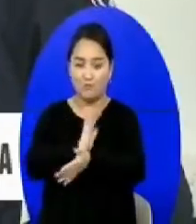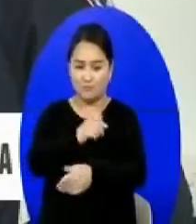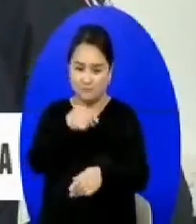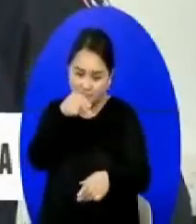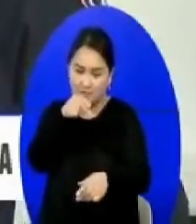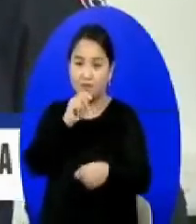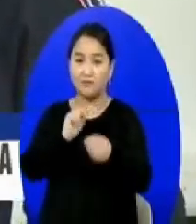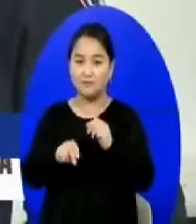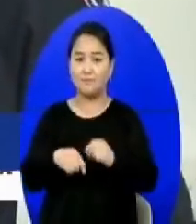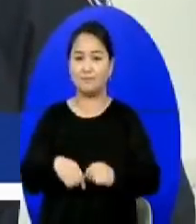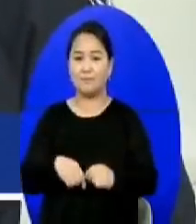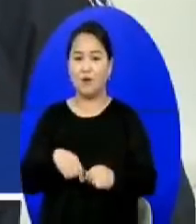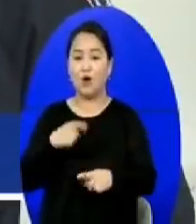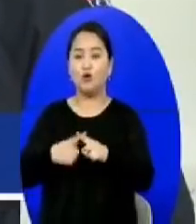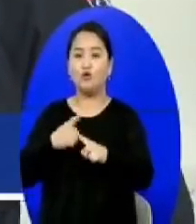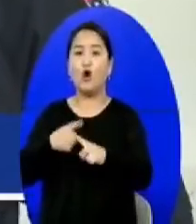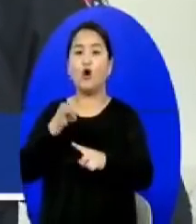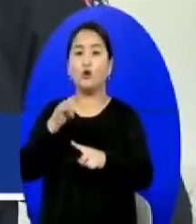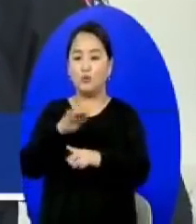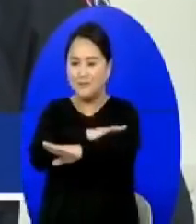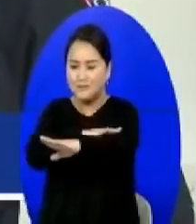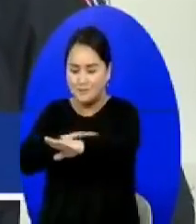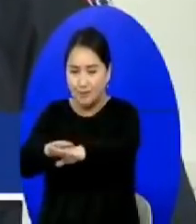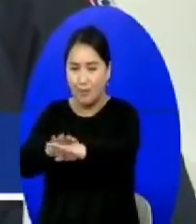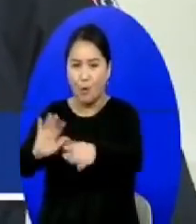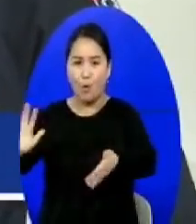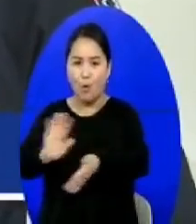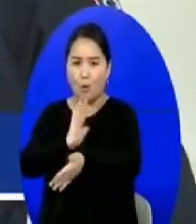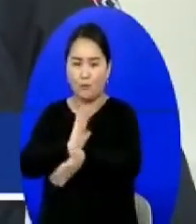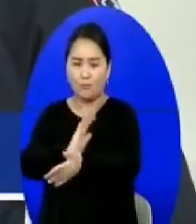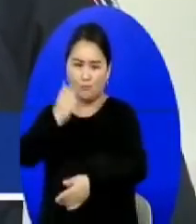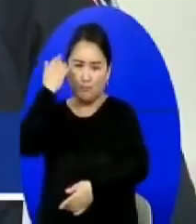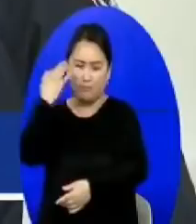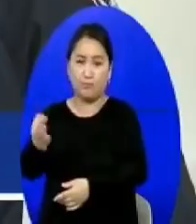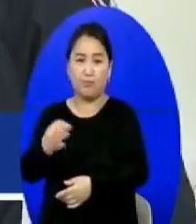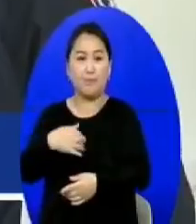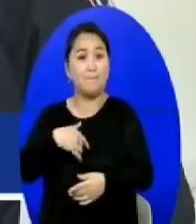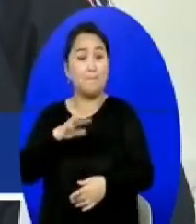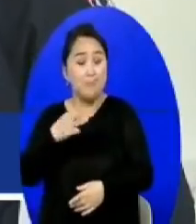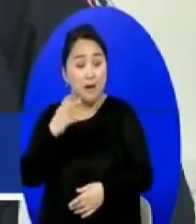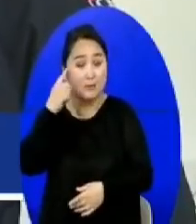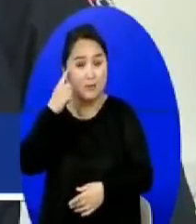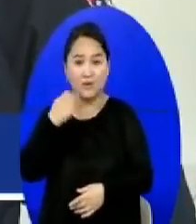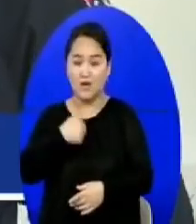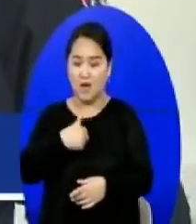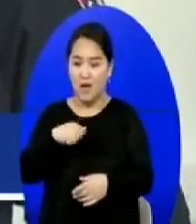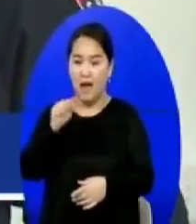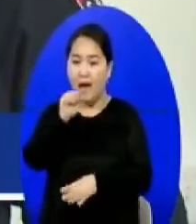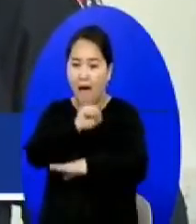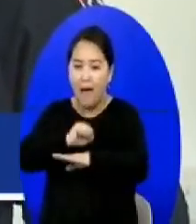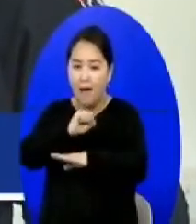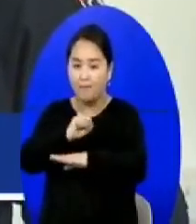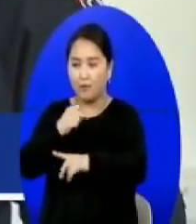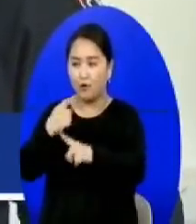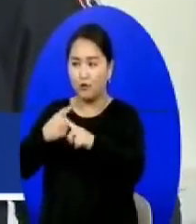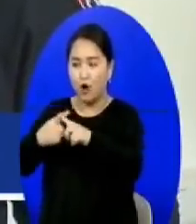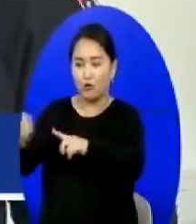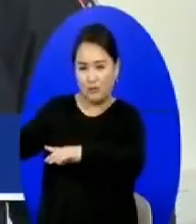цаанд хурд хөтлөх зорчил ерөөсөө одоо маргааш нэлээдгүй гарч магадгүй. Нэлийн одоо бас аймаг орон нутгаас ирж байгаа маш их хөдөлгөөн